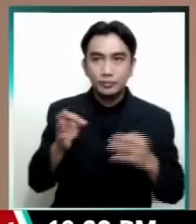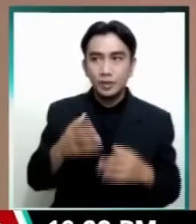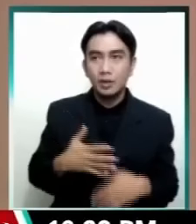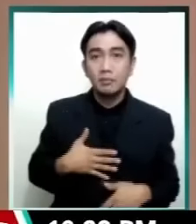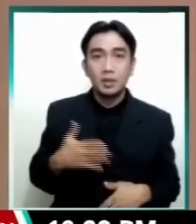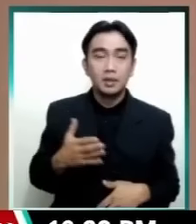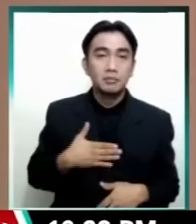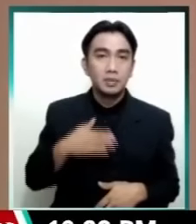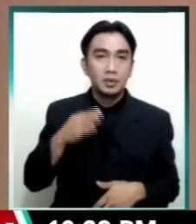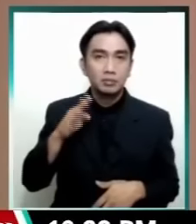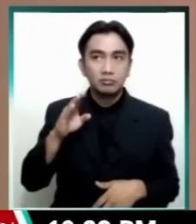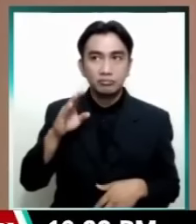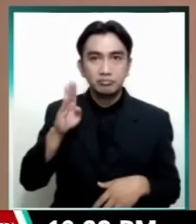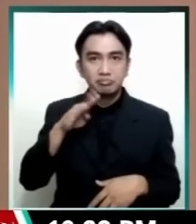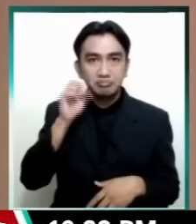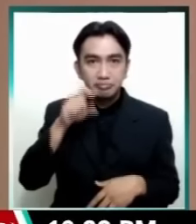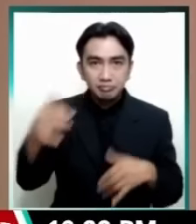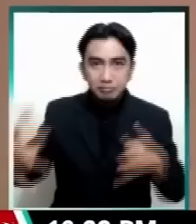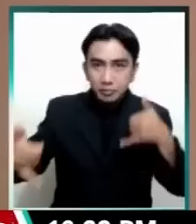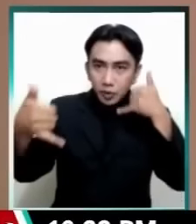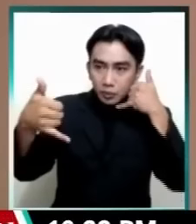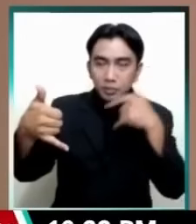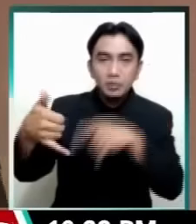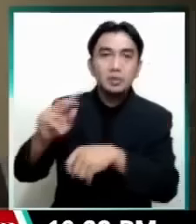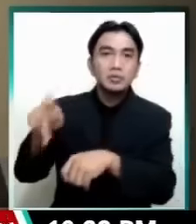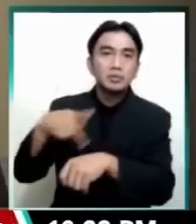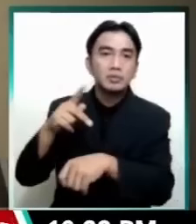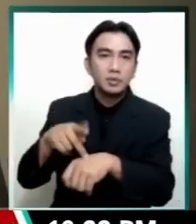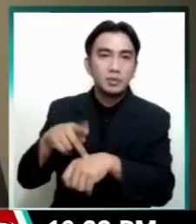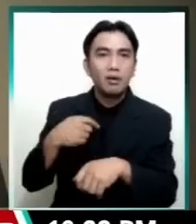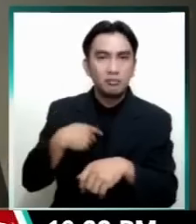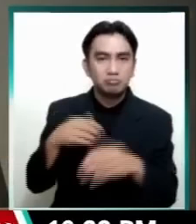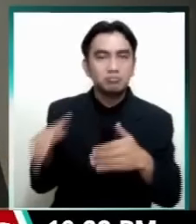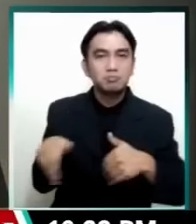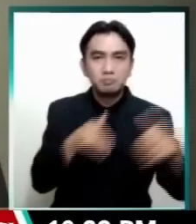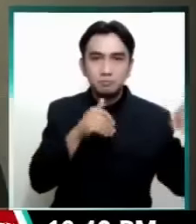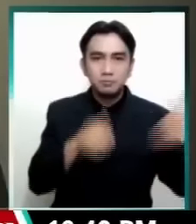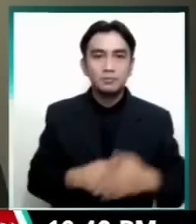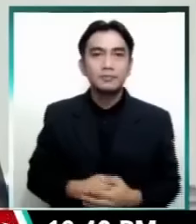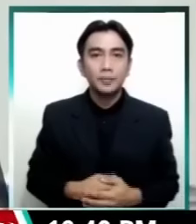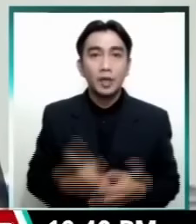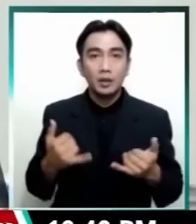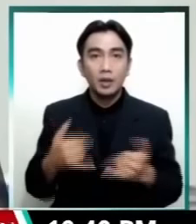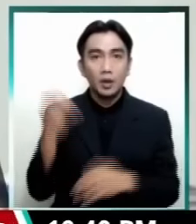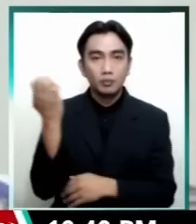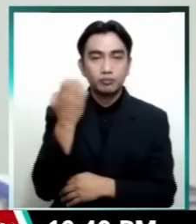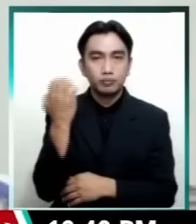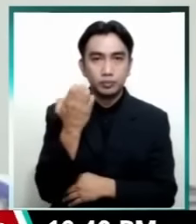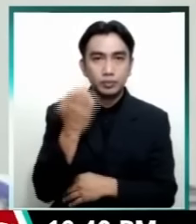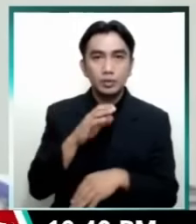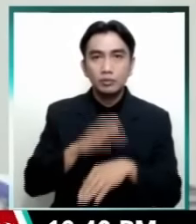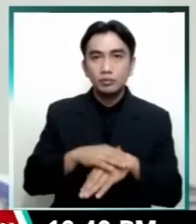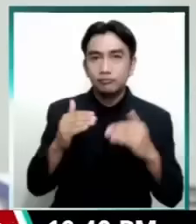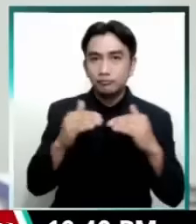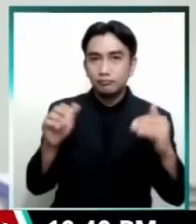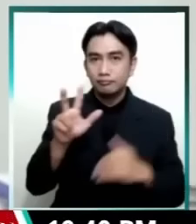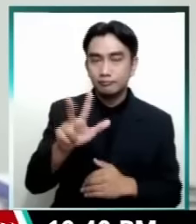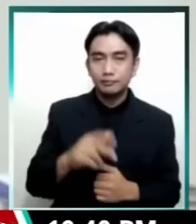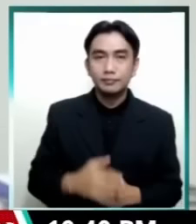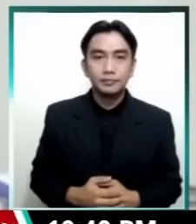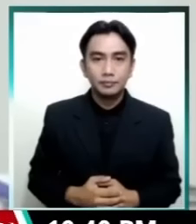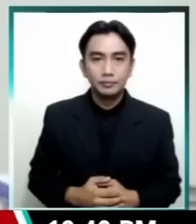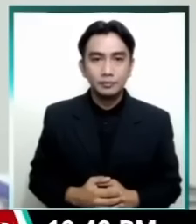sa Pilipinas na mag-evacuate na. Nakataas ngayon ang alert level 3. It's just a matter of purchasing the